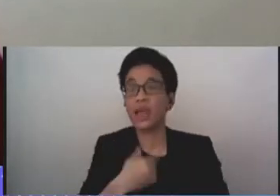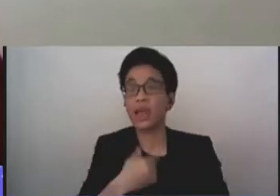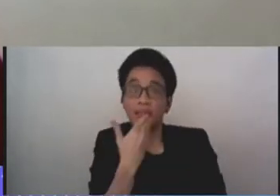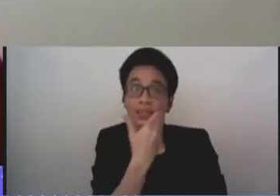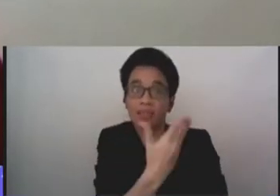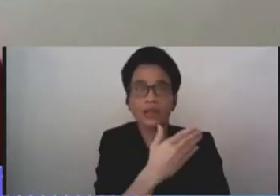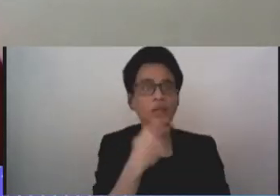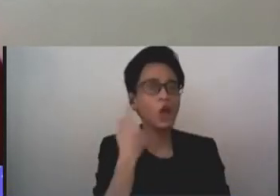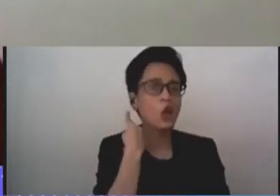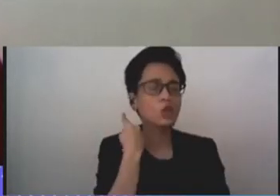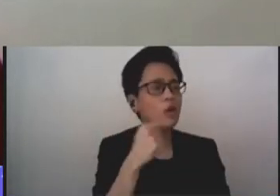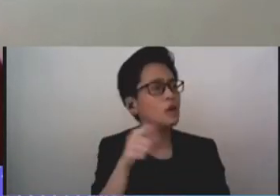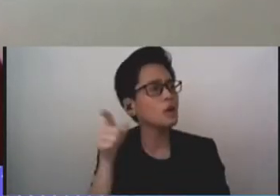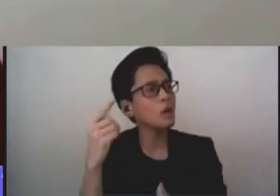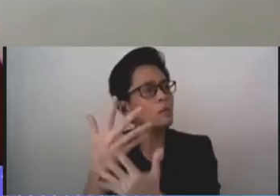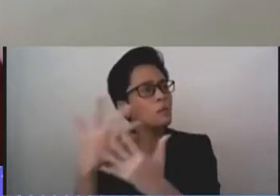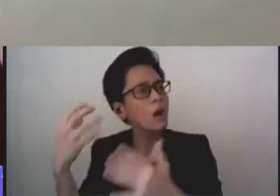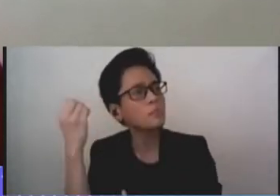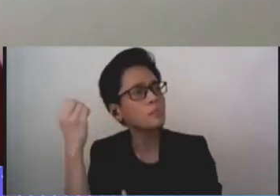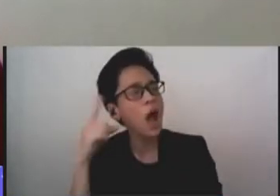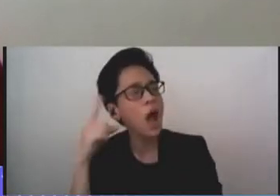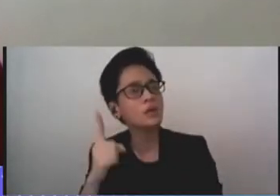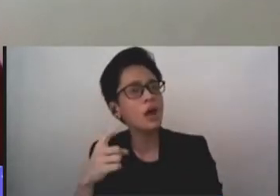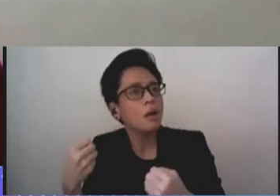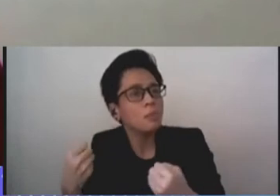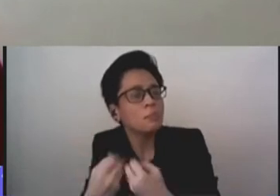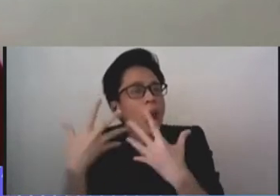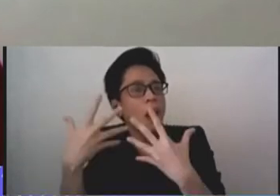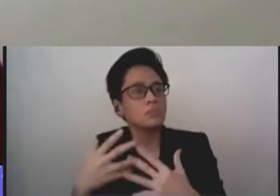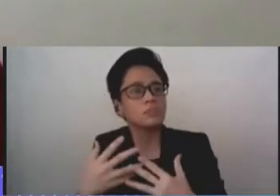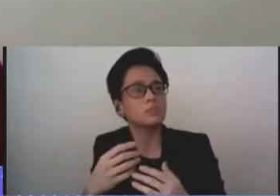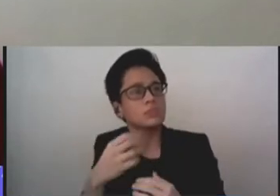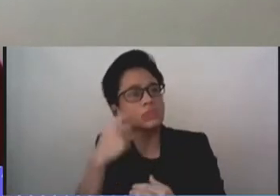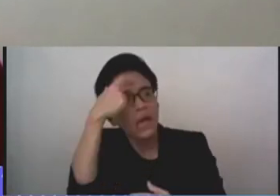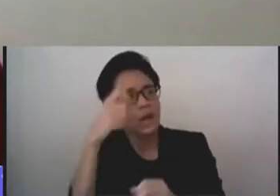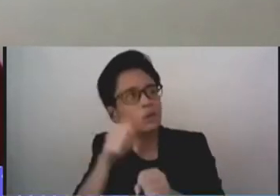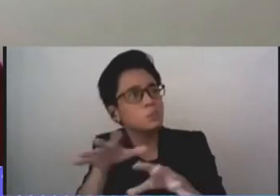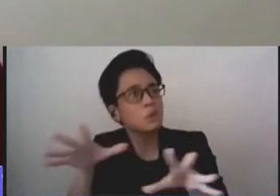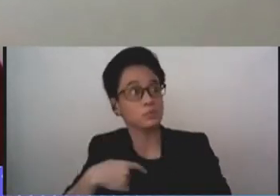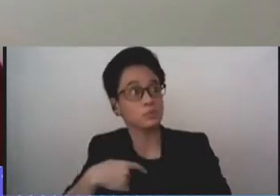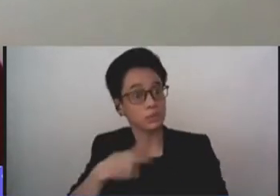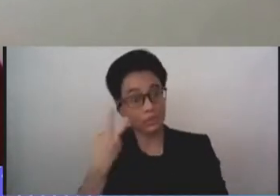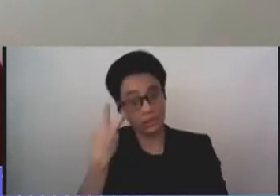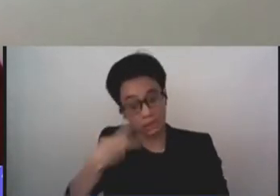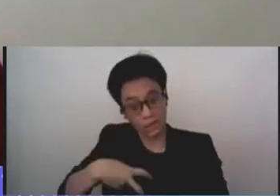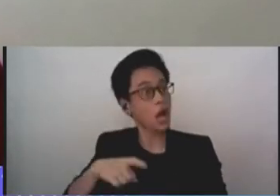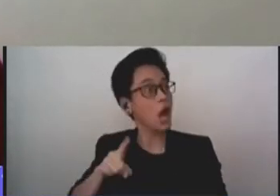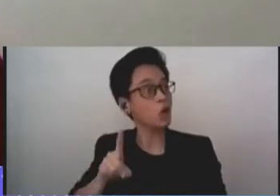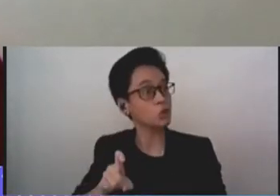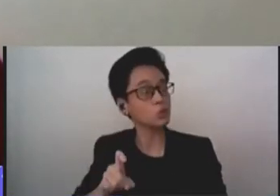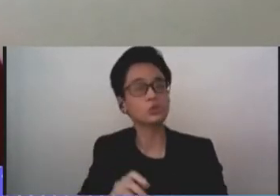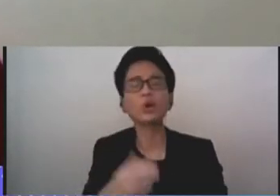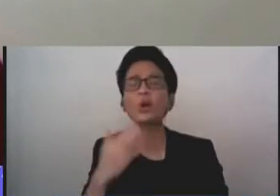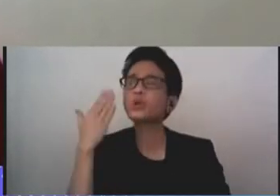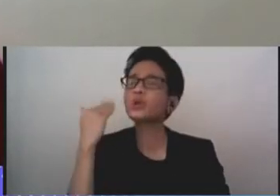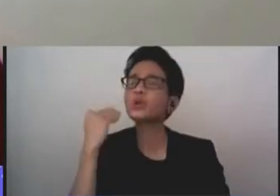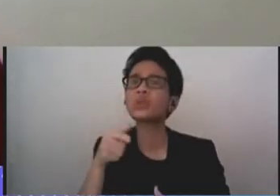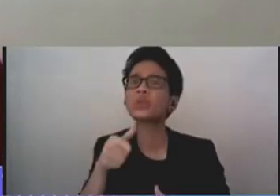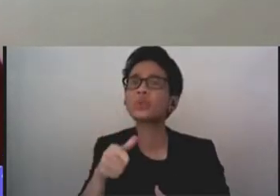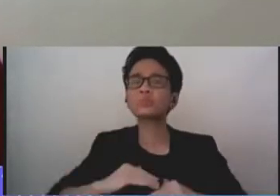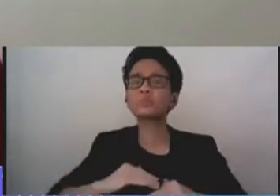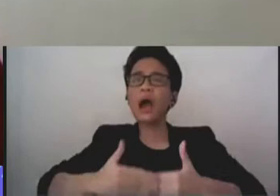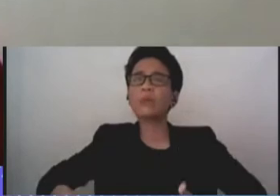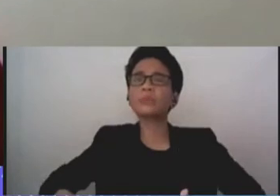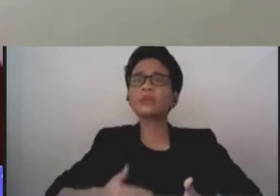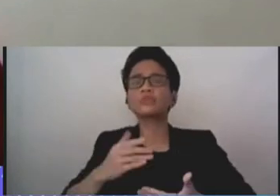tanya, dok katanya lagi wabah tors, saya perlu cek enggak, kayak gitu kan. Itu pas waktu masih hamil, udah